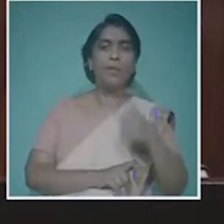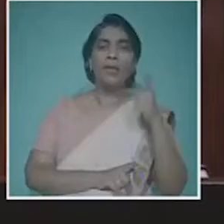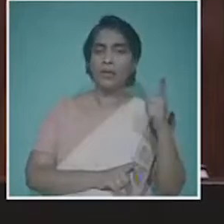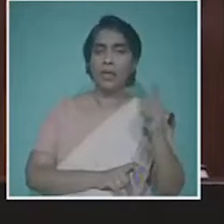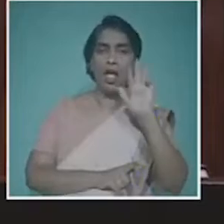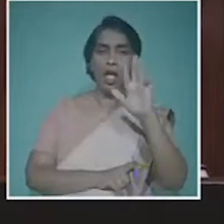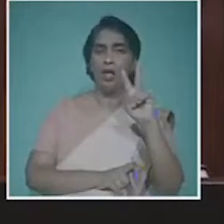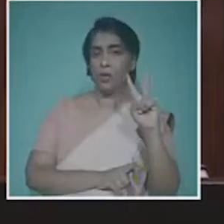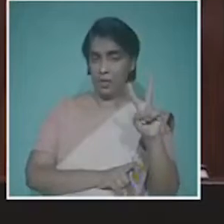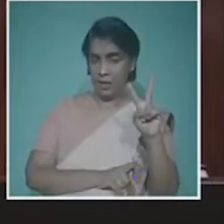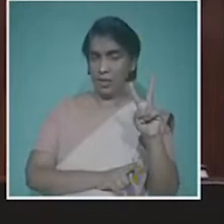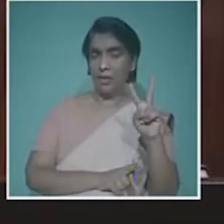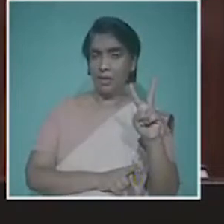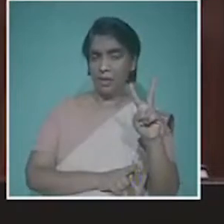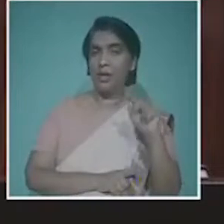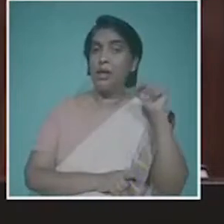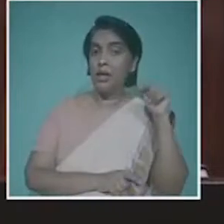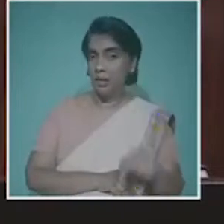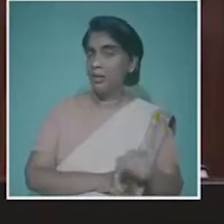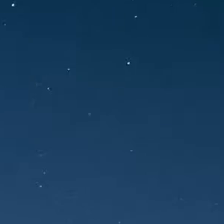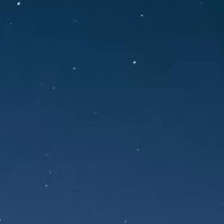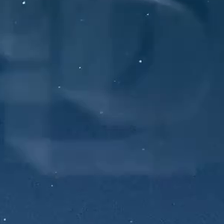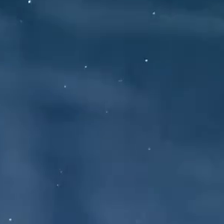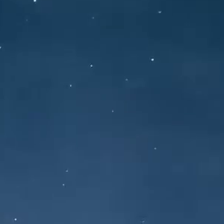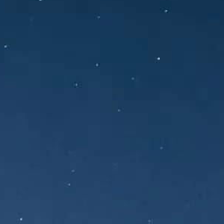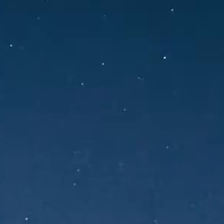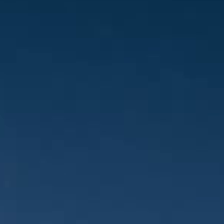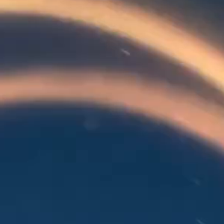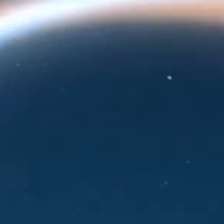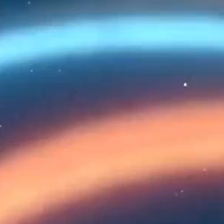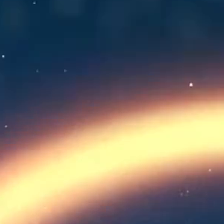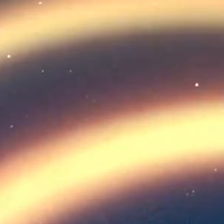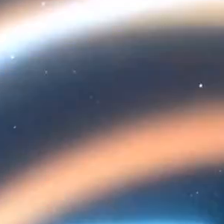තිබුණේ 92කට. හැබැයි දැන් තත්ත්වේ 99.